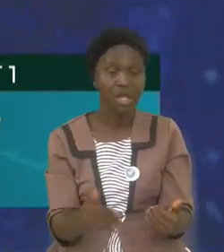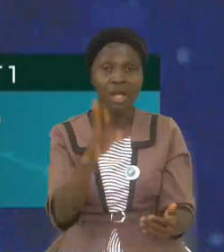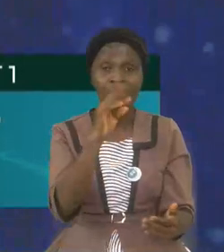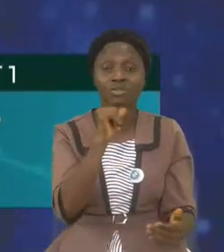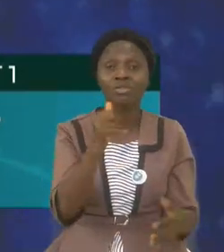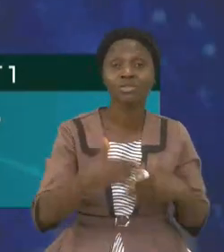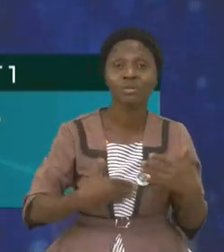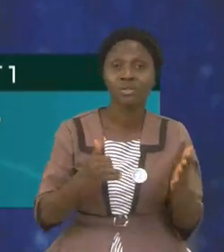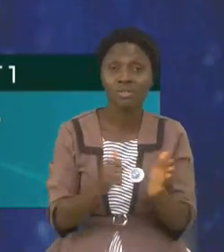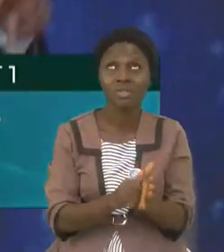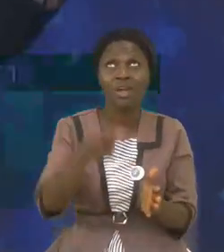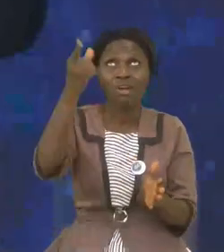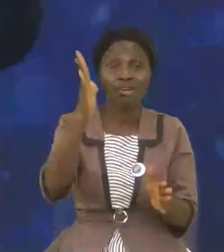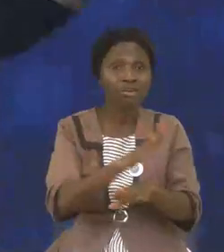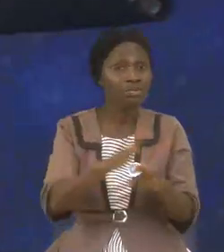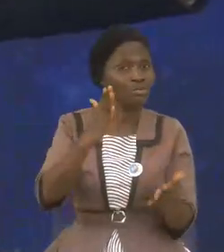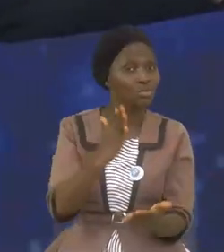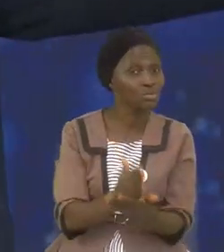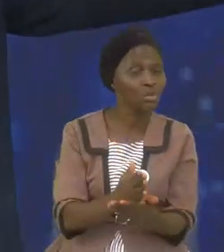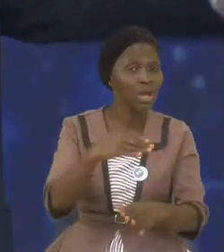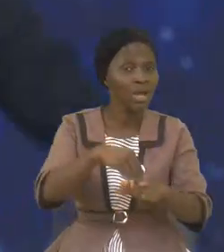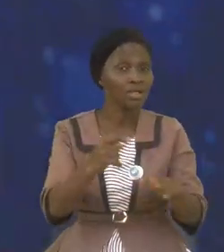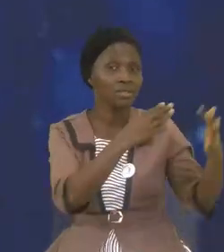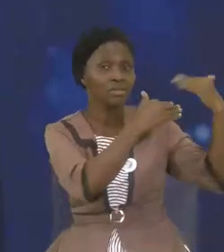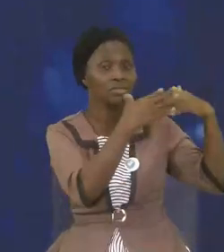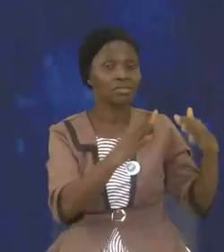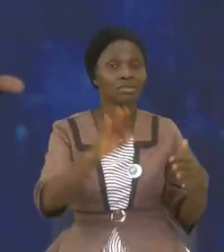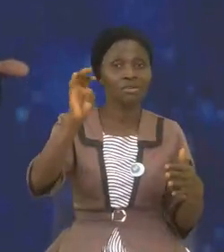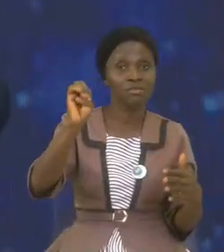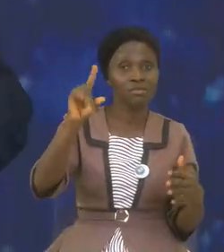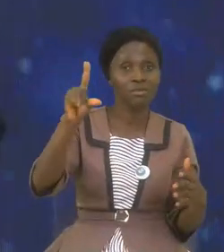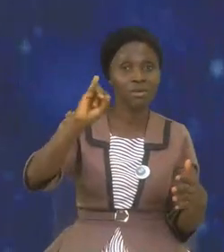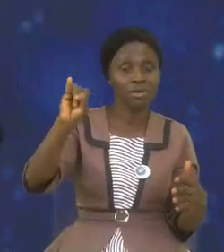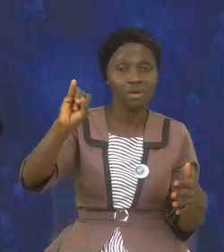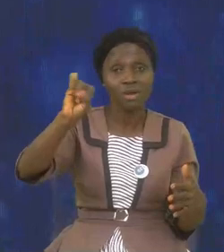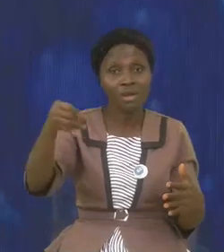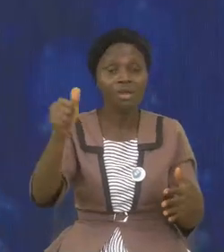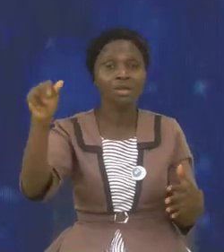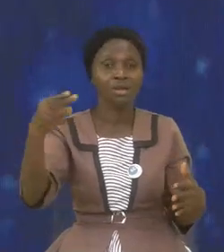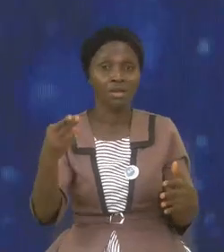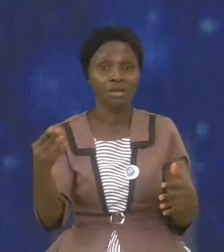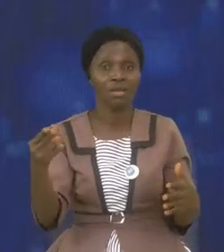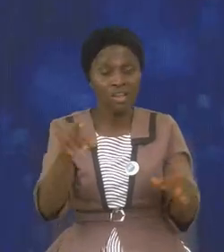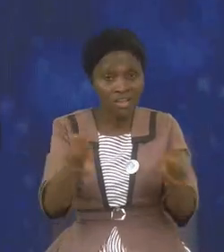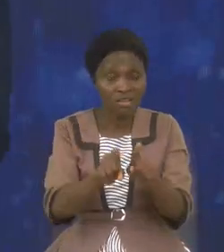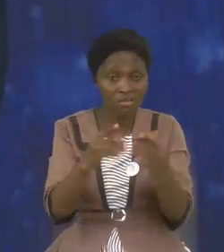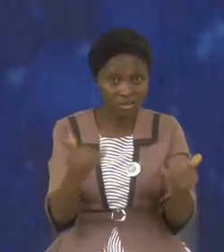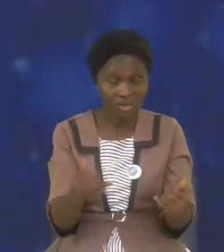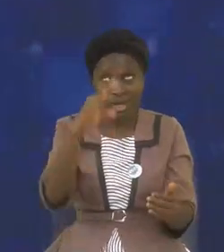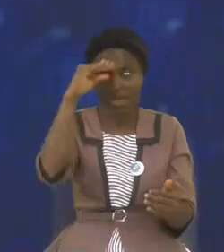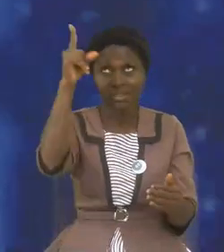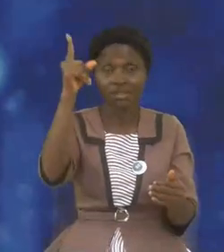pas content que Dieu ne s'est pas limité à la génération d'Élie et d'Élisée? Même